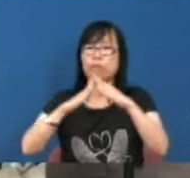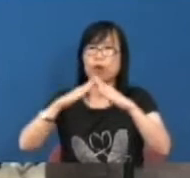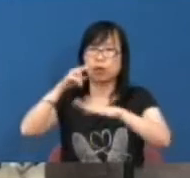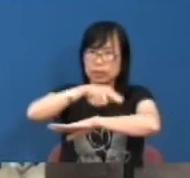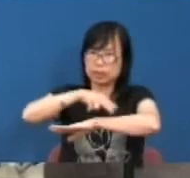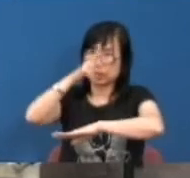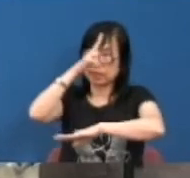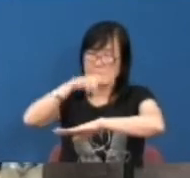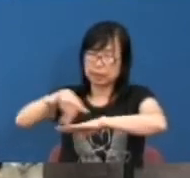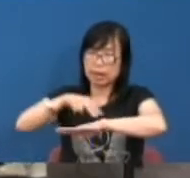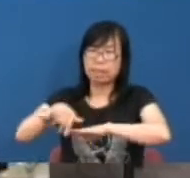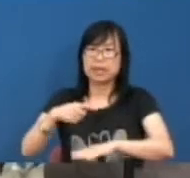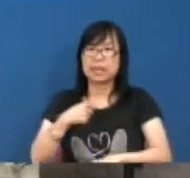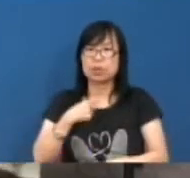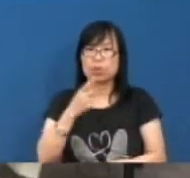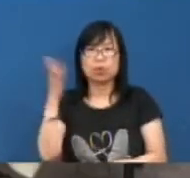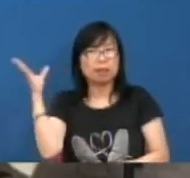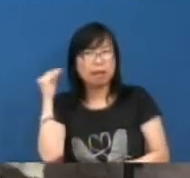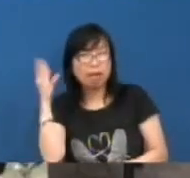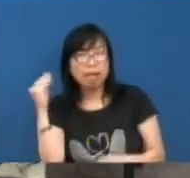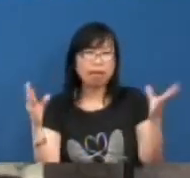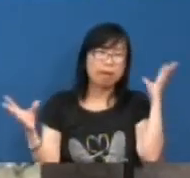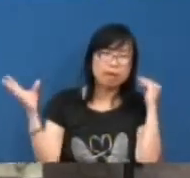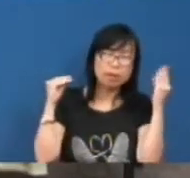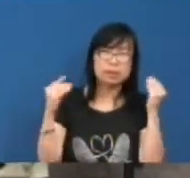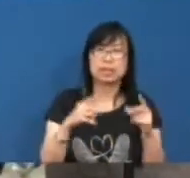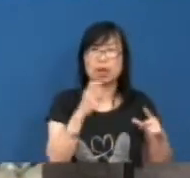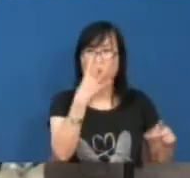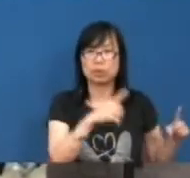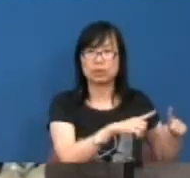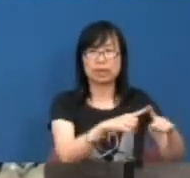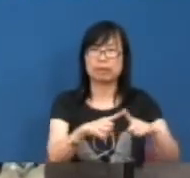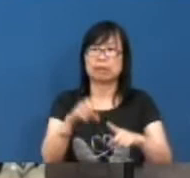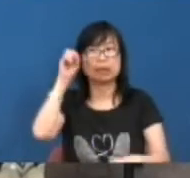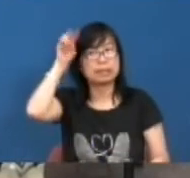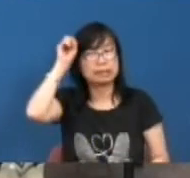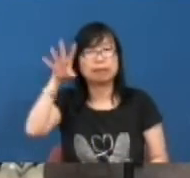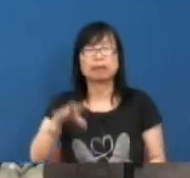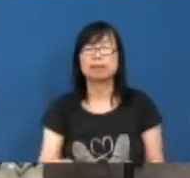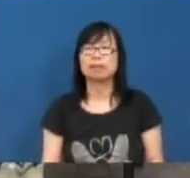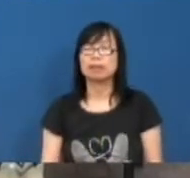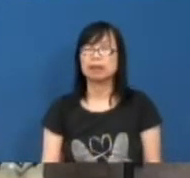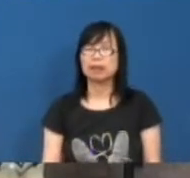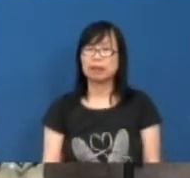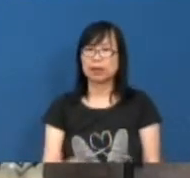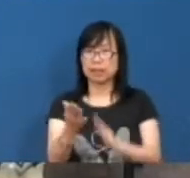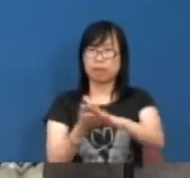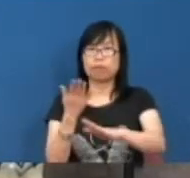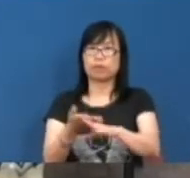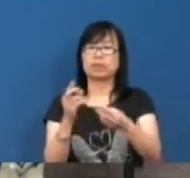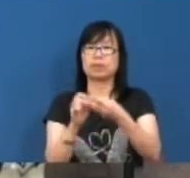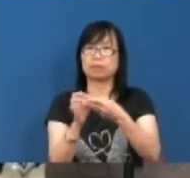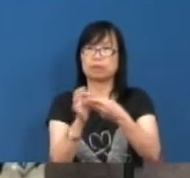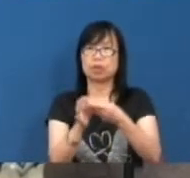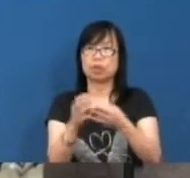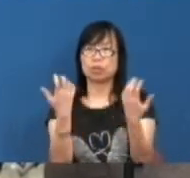多心思，特別可以聽多啲市民嘅意見啦。咁其實房屋政策特別係究竟復建居屋與否個